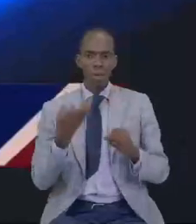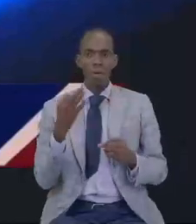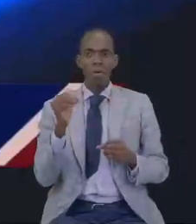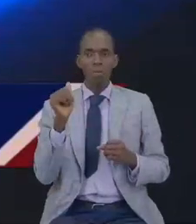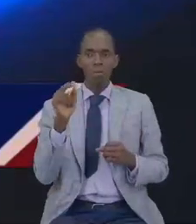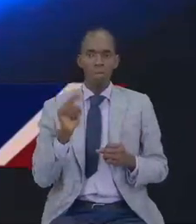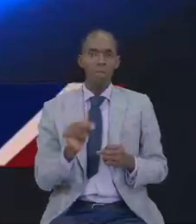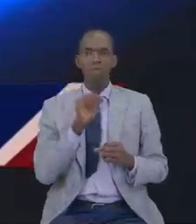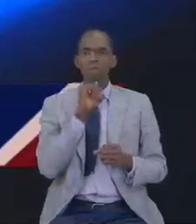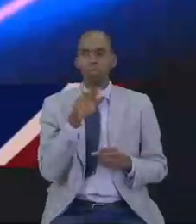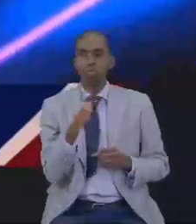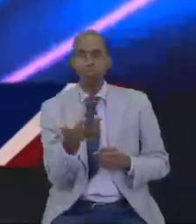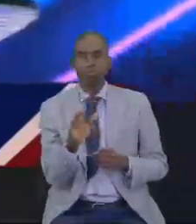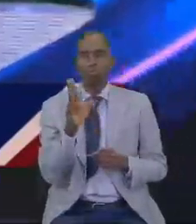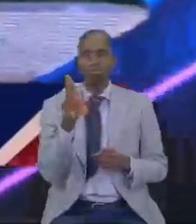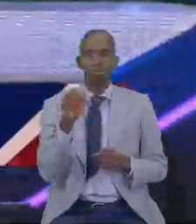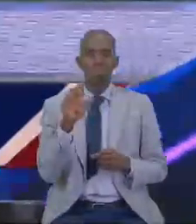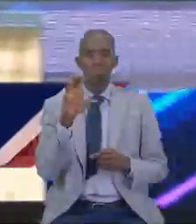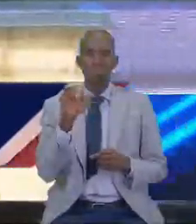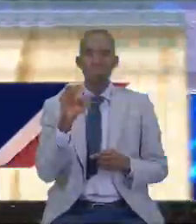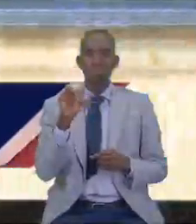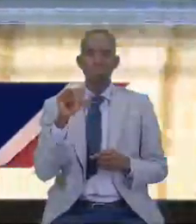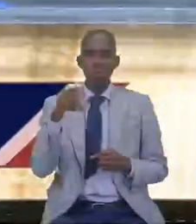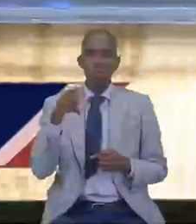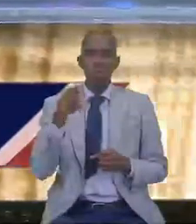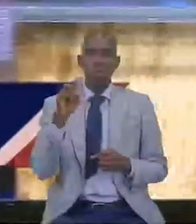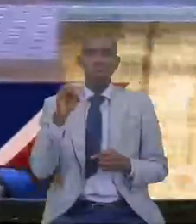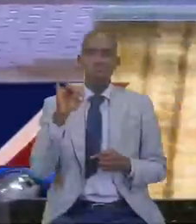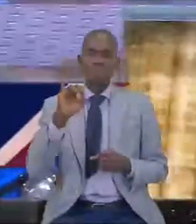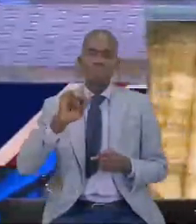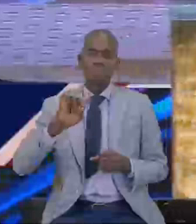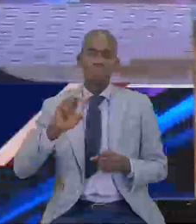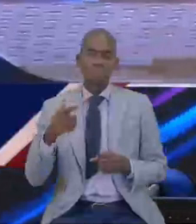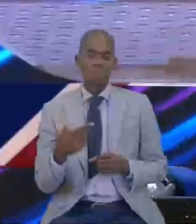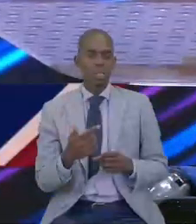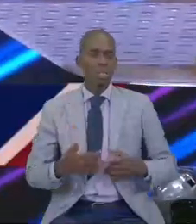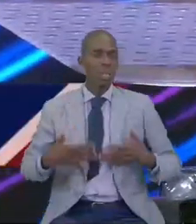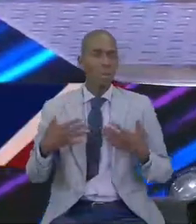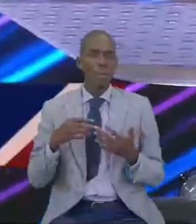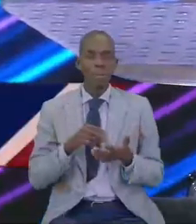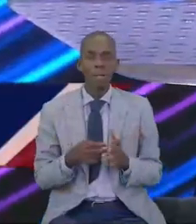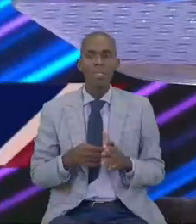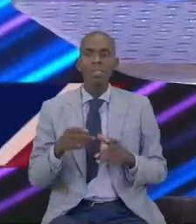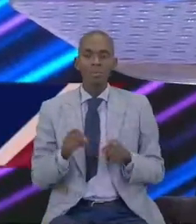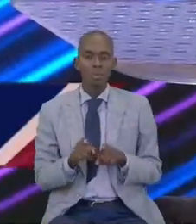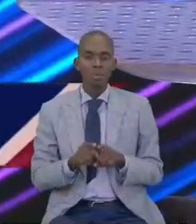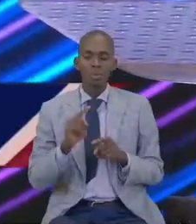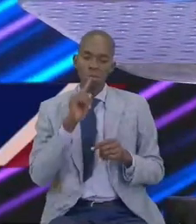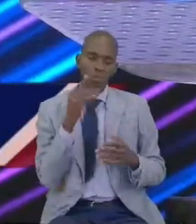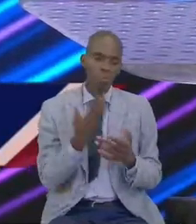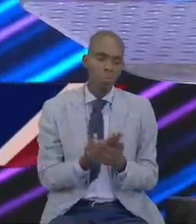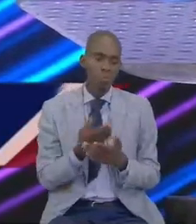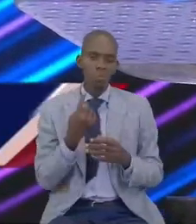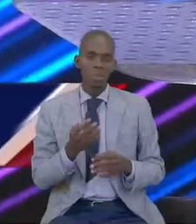compromettante. Boum dit, la preuve d'une vie non compromettante, le profit d'une vie non compromettante.